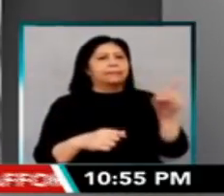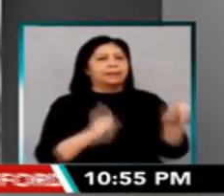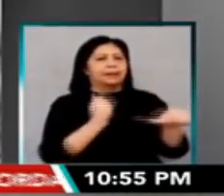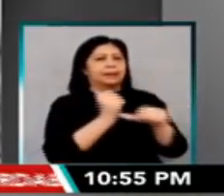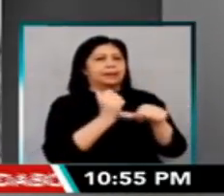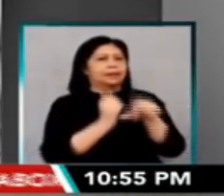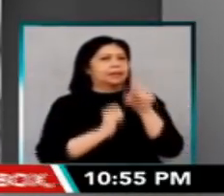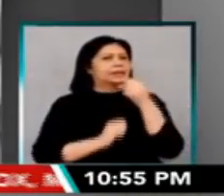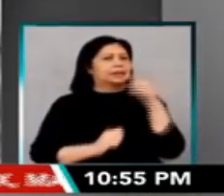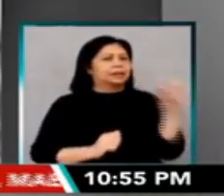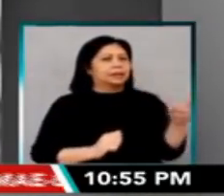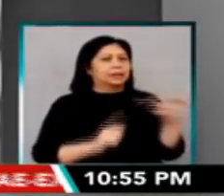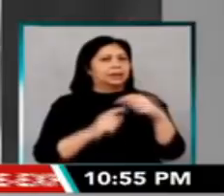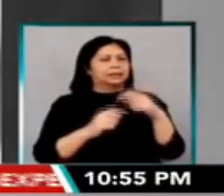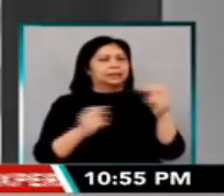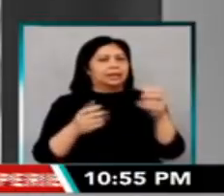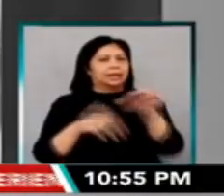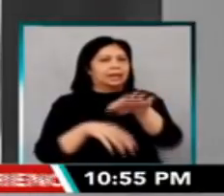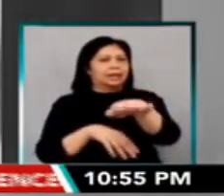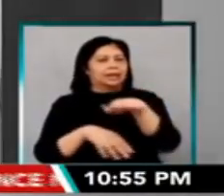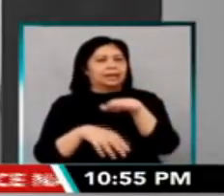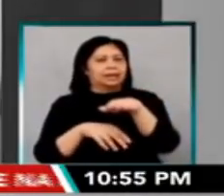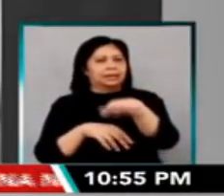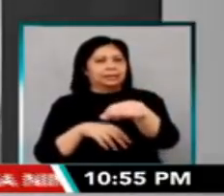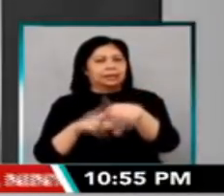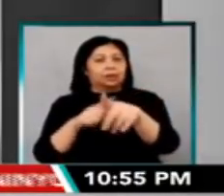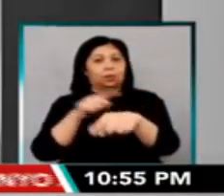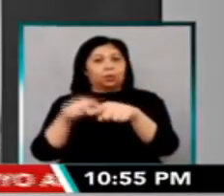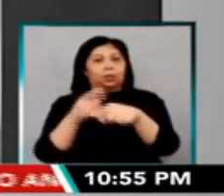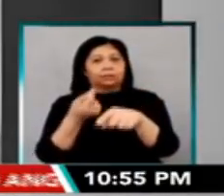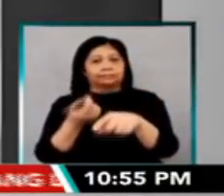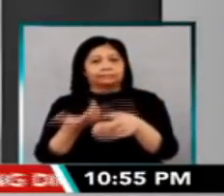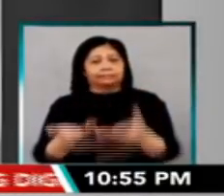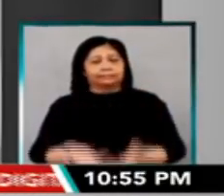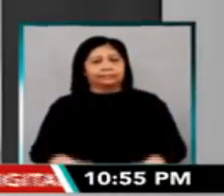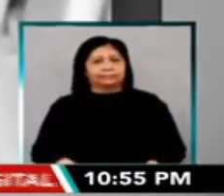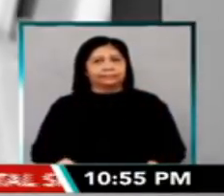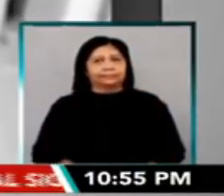na iabante ang kanilang truck nang biglang...